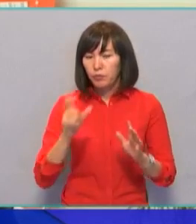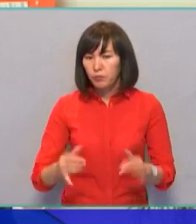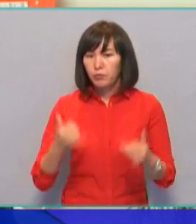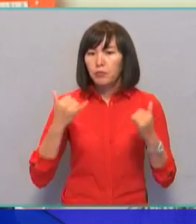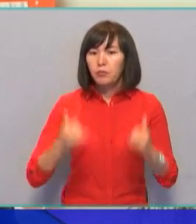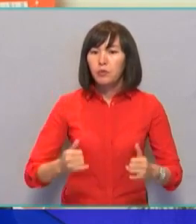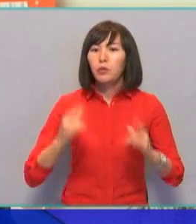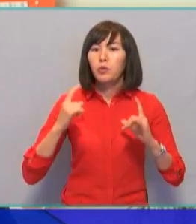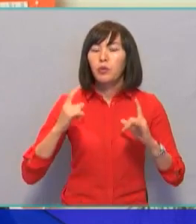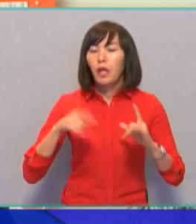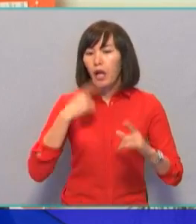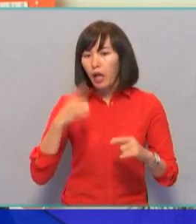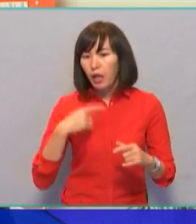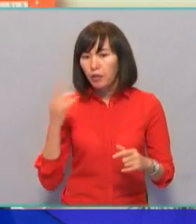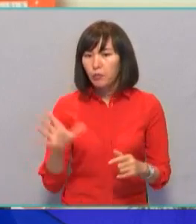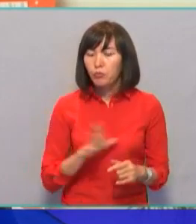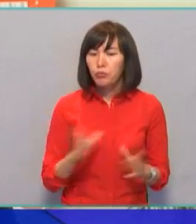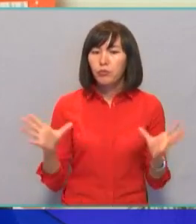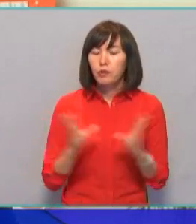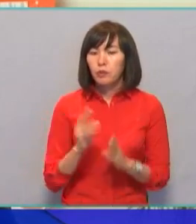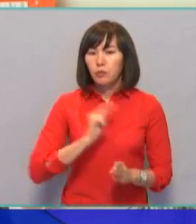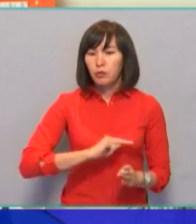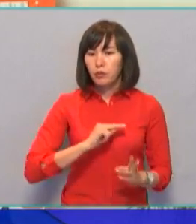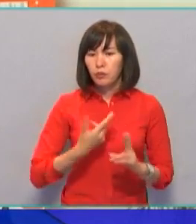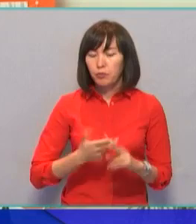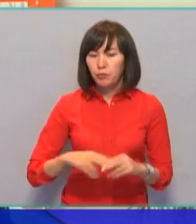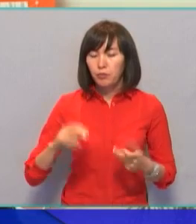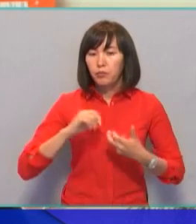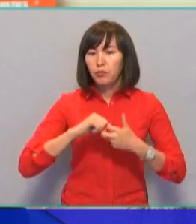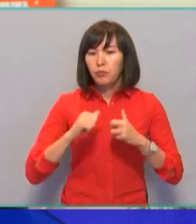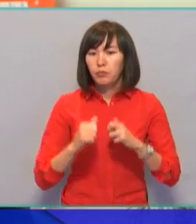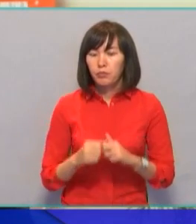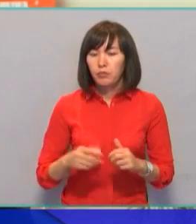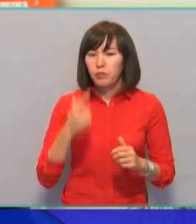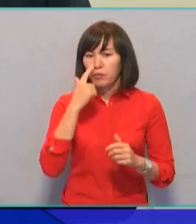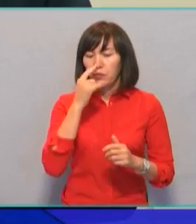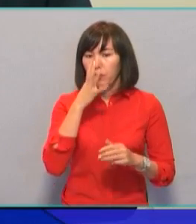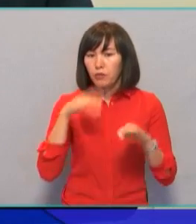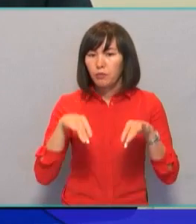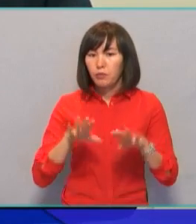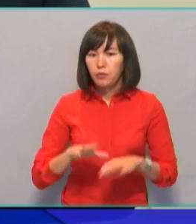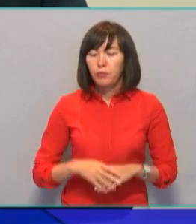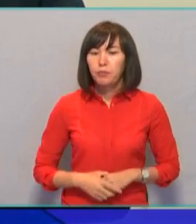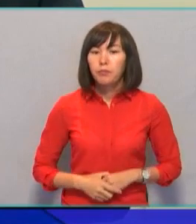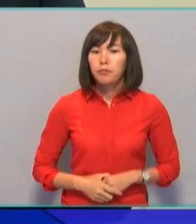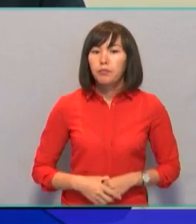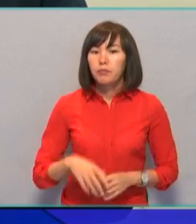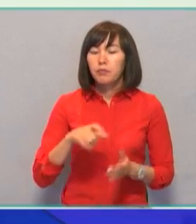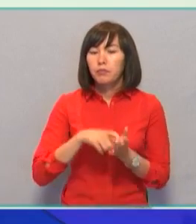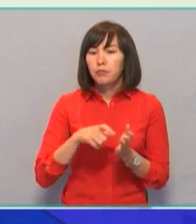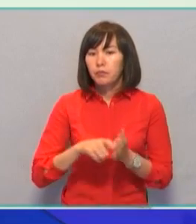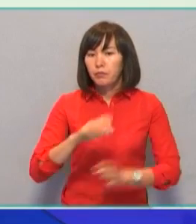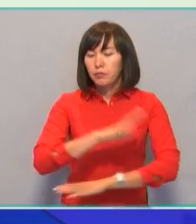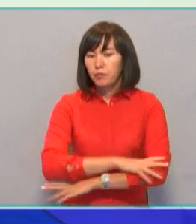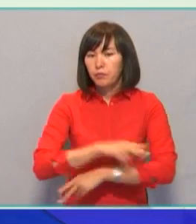бүгін қолдап көтеріп отыр. Біз бірге жұмыс істеп жатырмыз. Сондықтан осы мәселе жақын уақытта шешіледі деп ойлаймын. Сынып жетекшілеріне